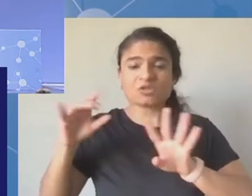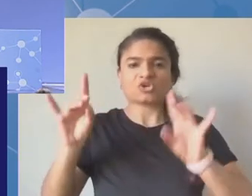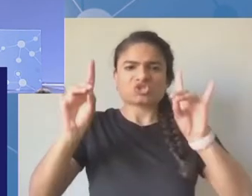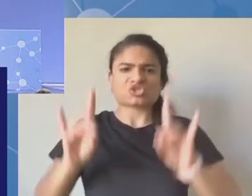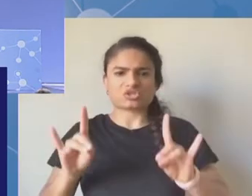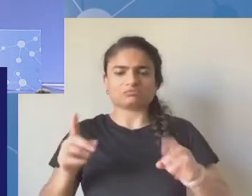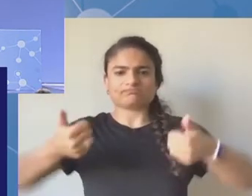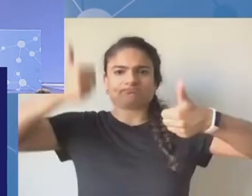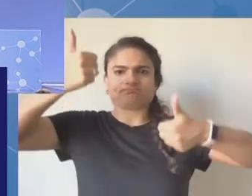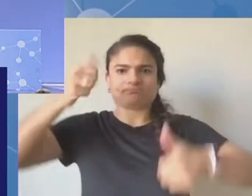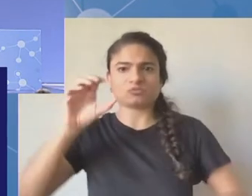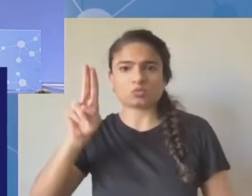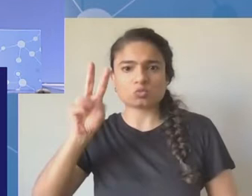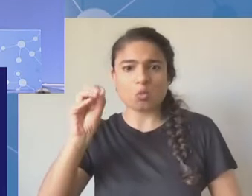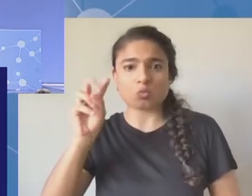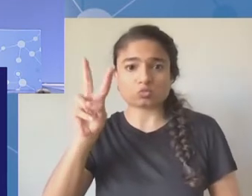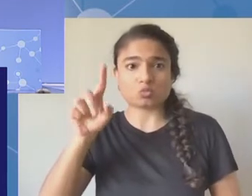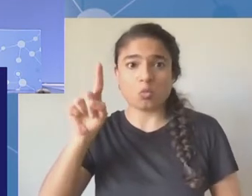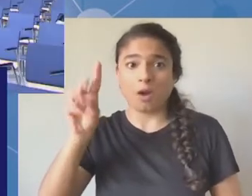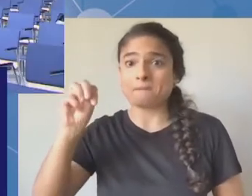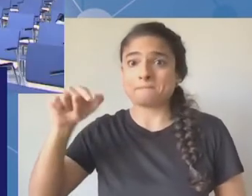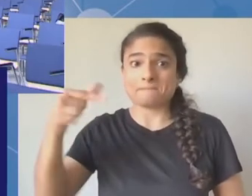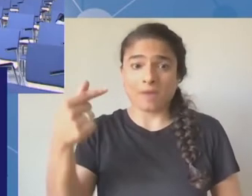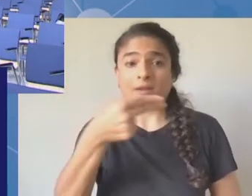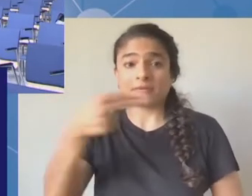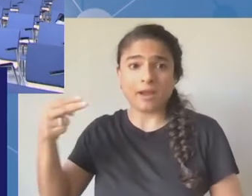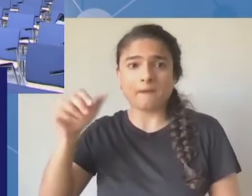ان يكون لقاؤنا بناء.